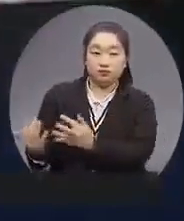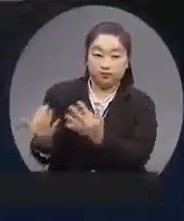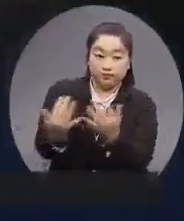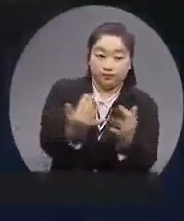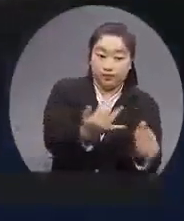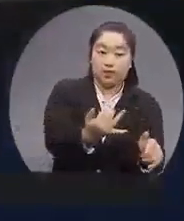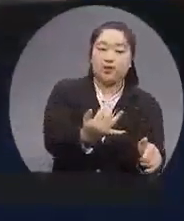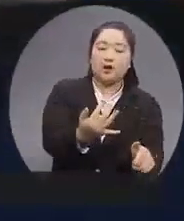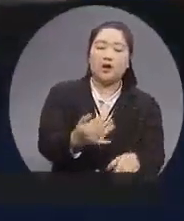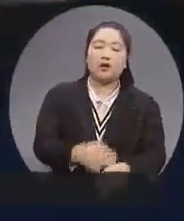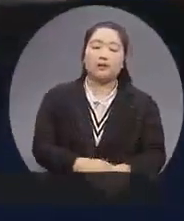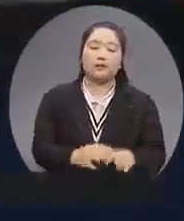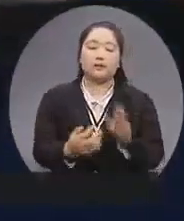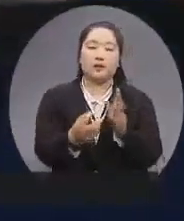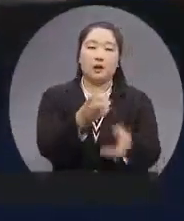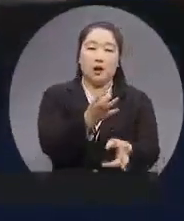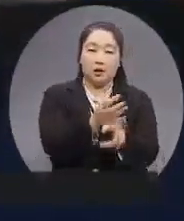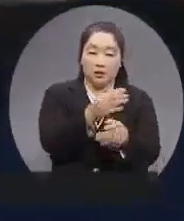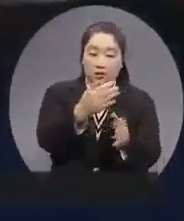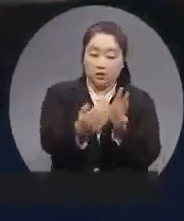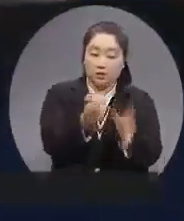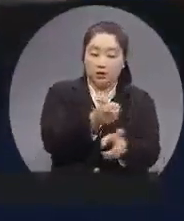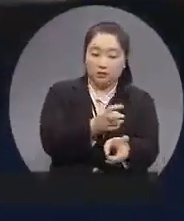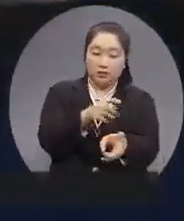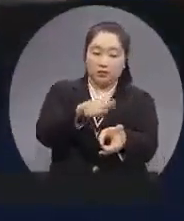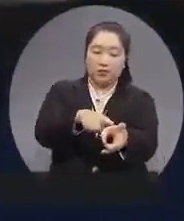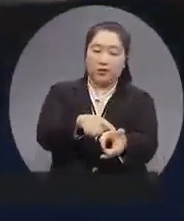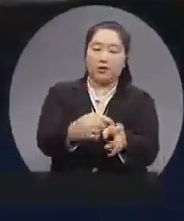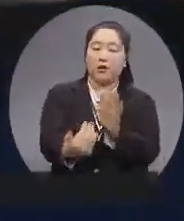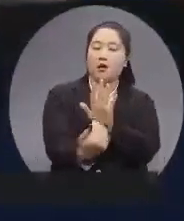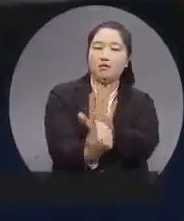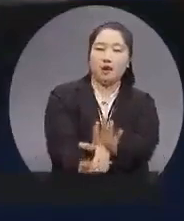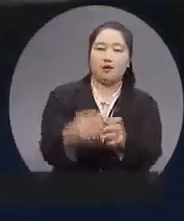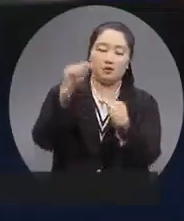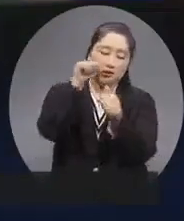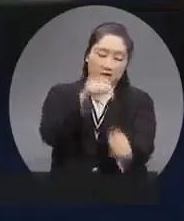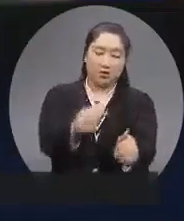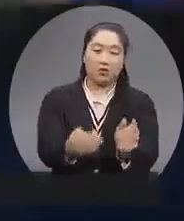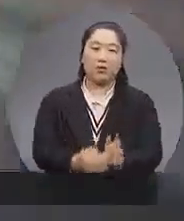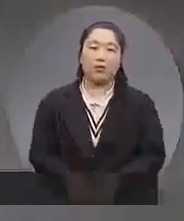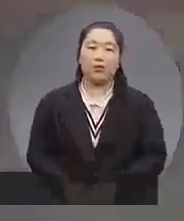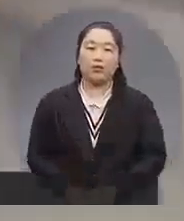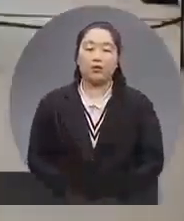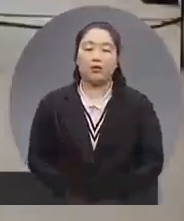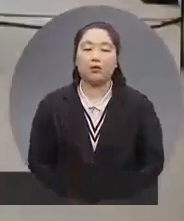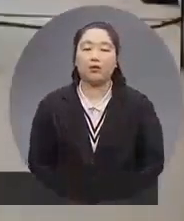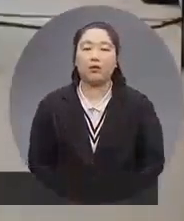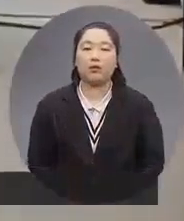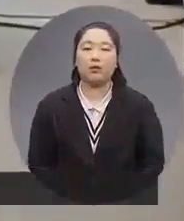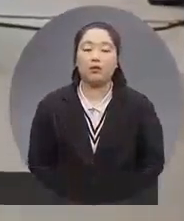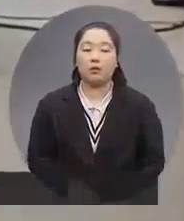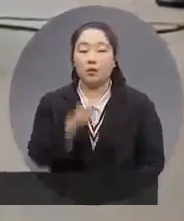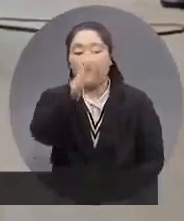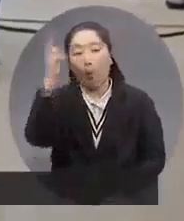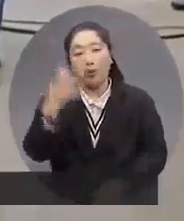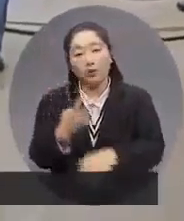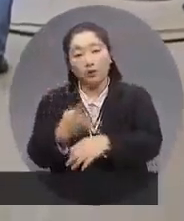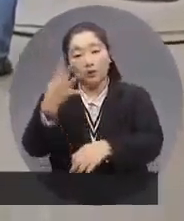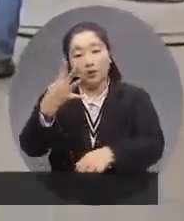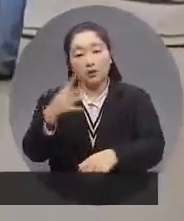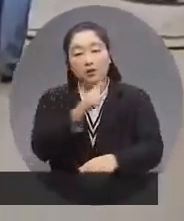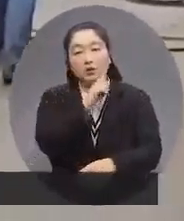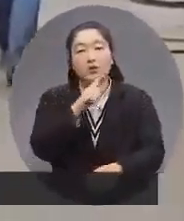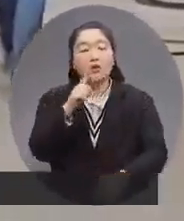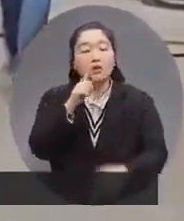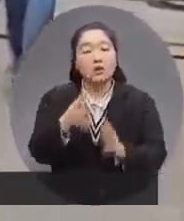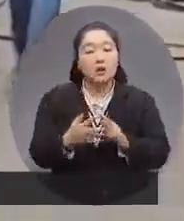상황이었어요 펌프차를 고정 배치를 하고 그쪽만 방어를 하라고 이제 지시를 했거든요 오후 4시쯤에는